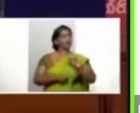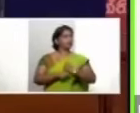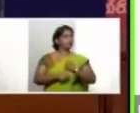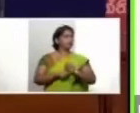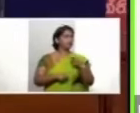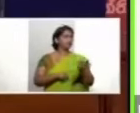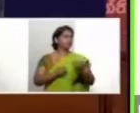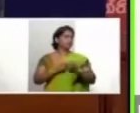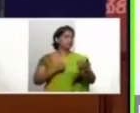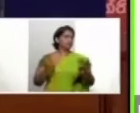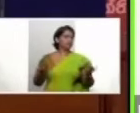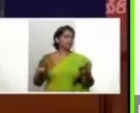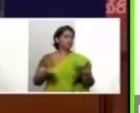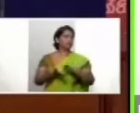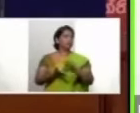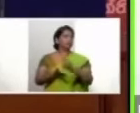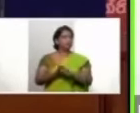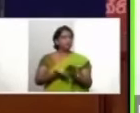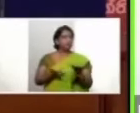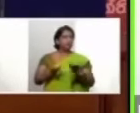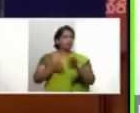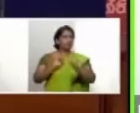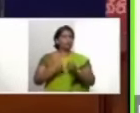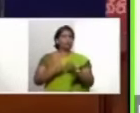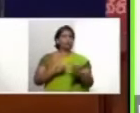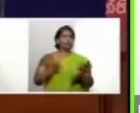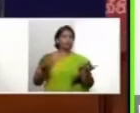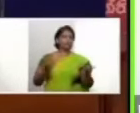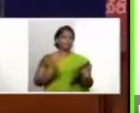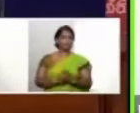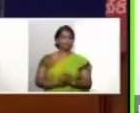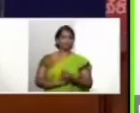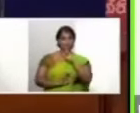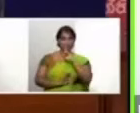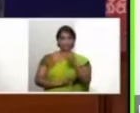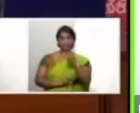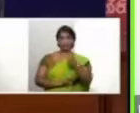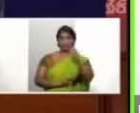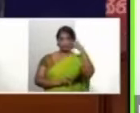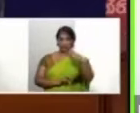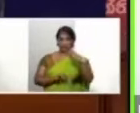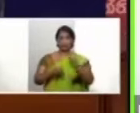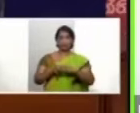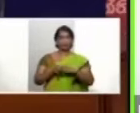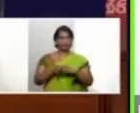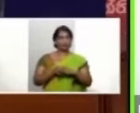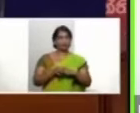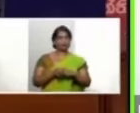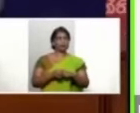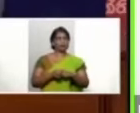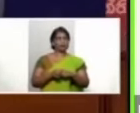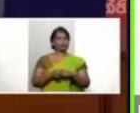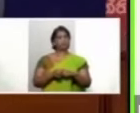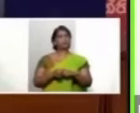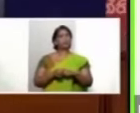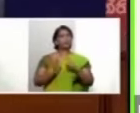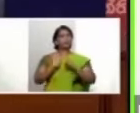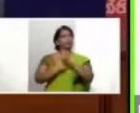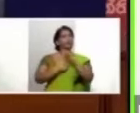මොනවද තීරණය ගත්තා, මොනවද වගේට චුට්ටක් කියනවා හොඳයි. මගේ දෙවැනි ක්වෙස්චන් එක තමයි මේ අපේ නෝත් ඊස්ට්